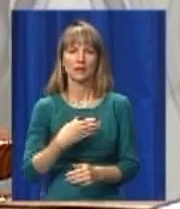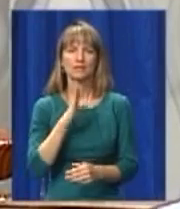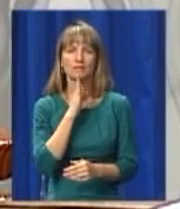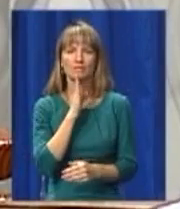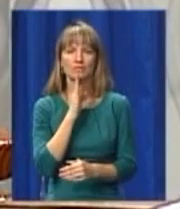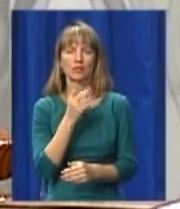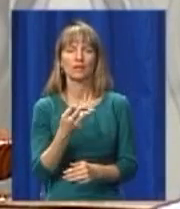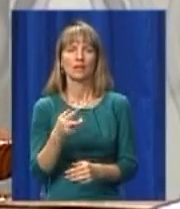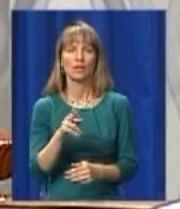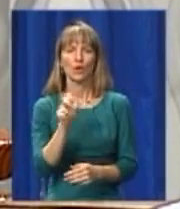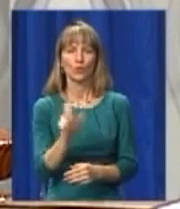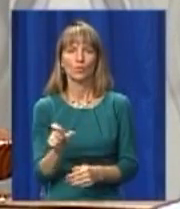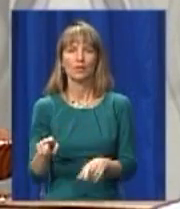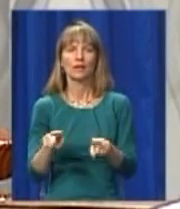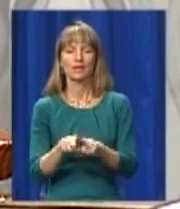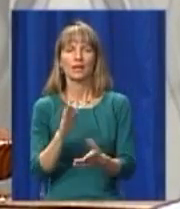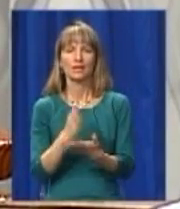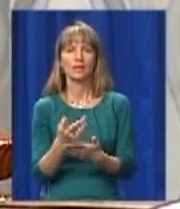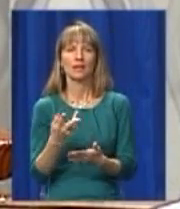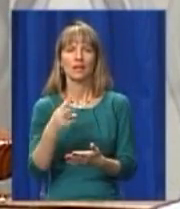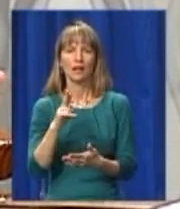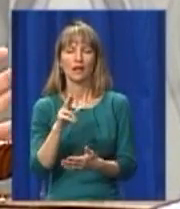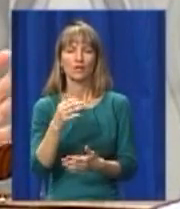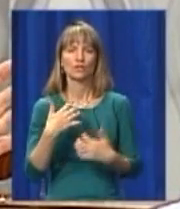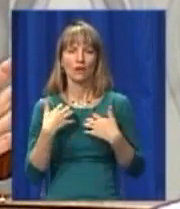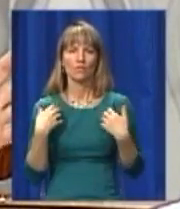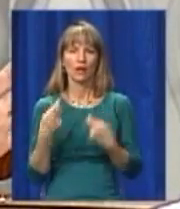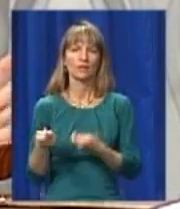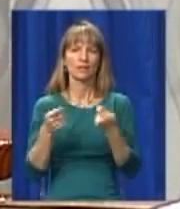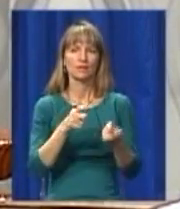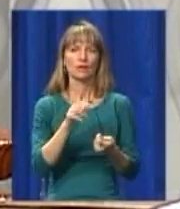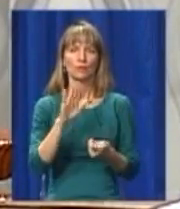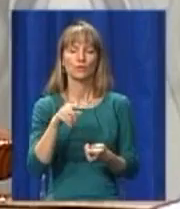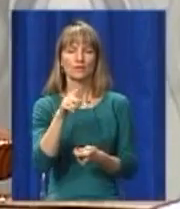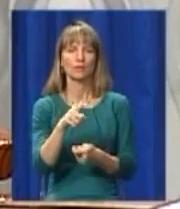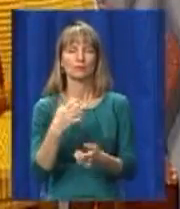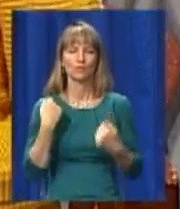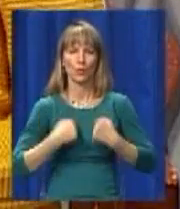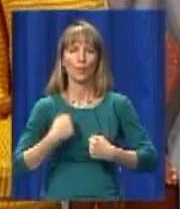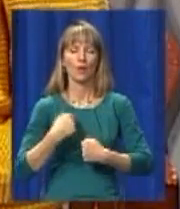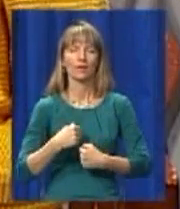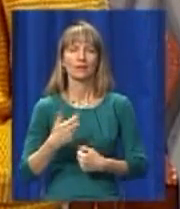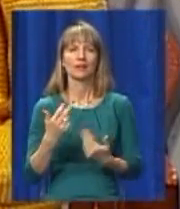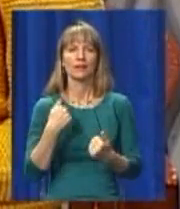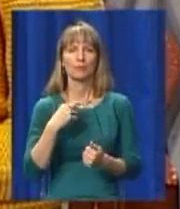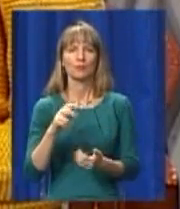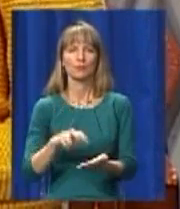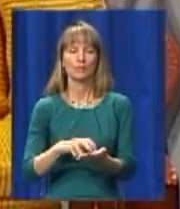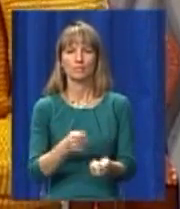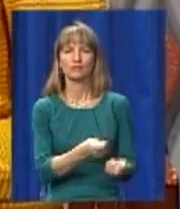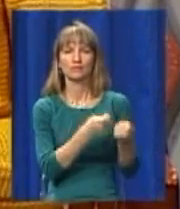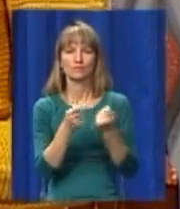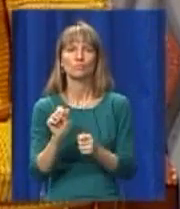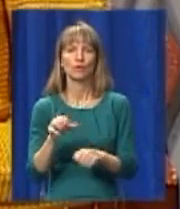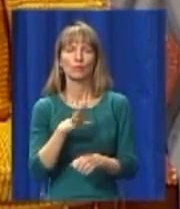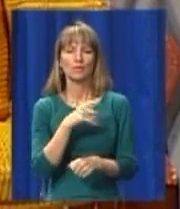девочек, для вообще для людей, а так парикмахерские будут для животных. Отнести его вообще туда, пусть не уже делают, то и делают. Ну да, я побоялась обнести туди.